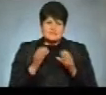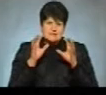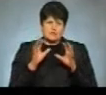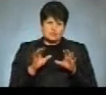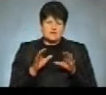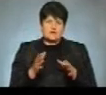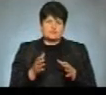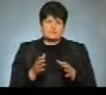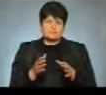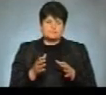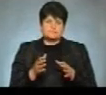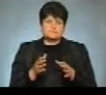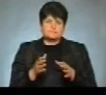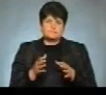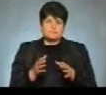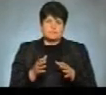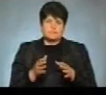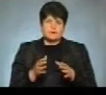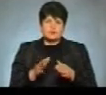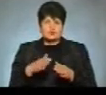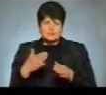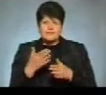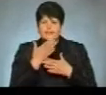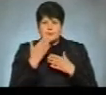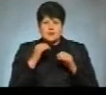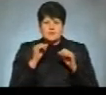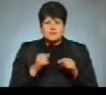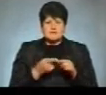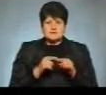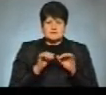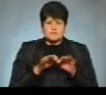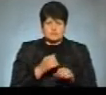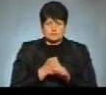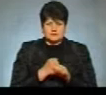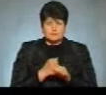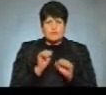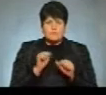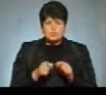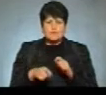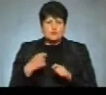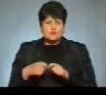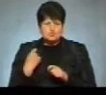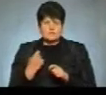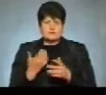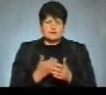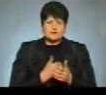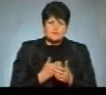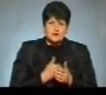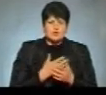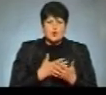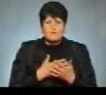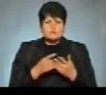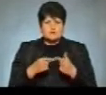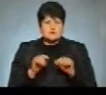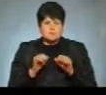законодавчої точки зору, не має права ці речі робити. Вона може це порушувати, ініціювати, громадські організації можуть піднімати